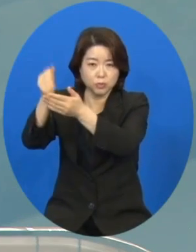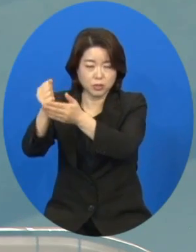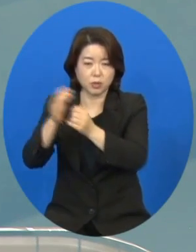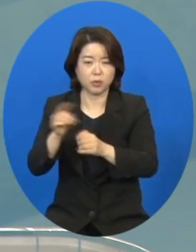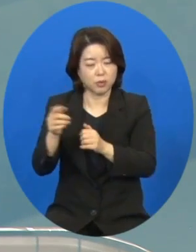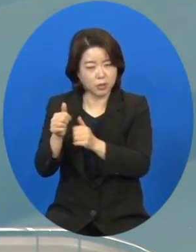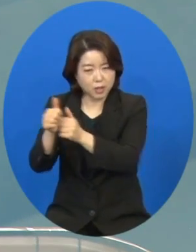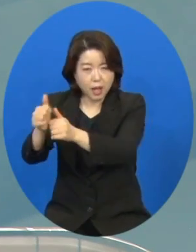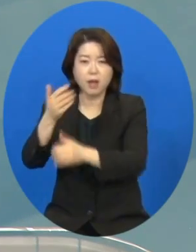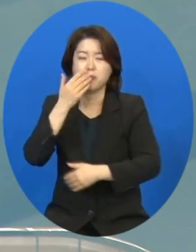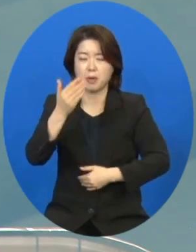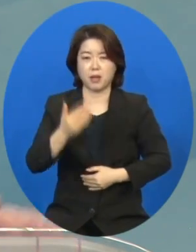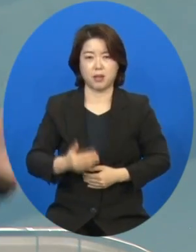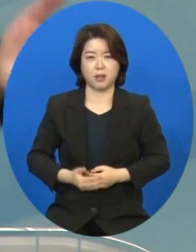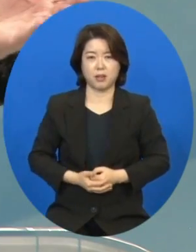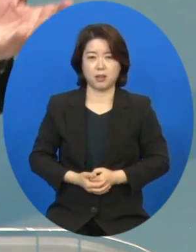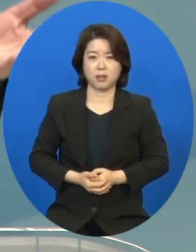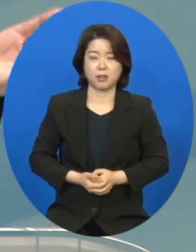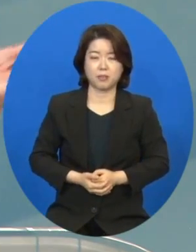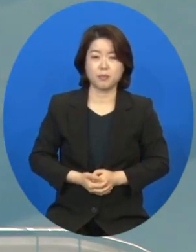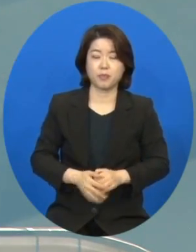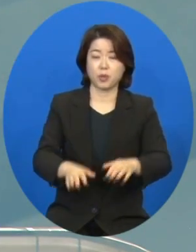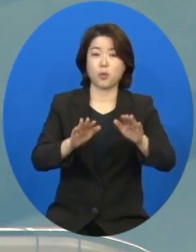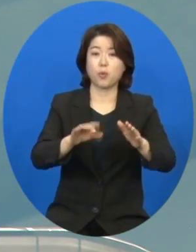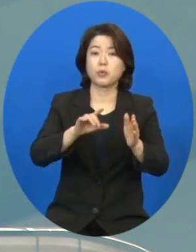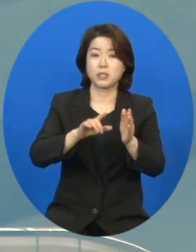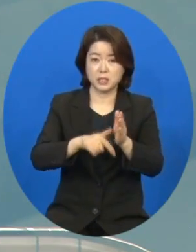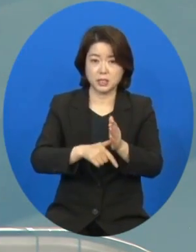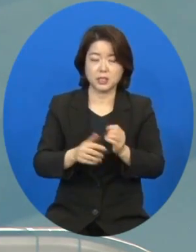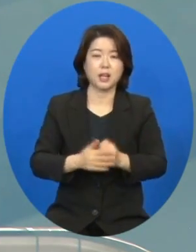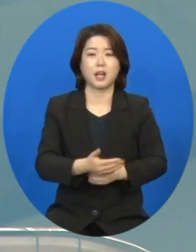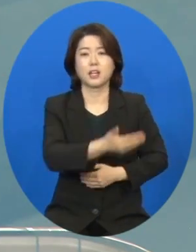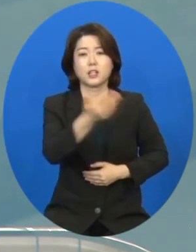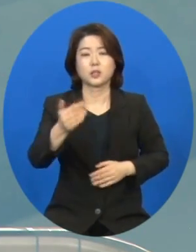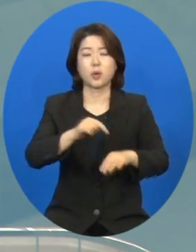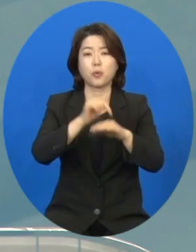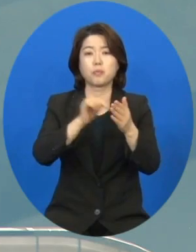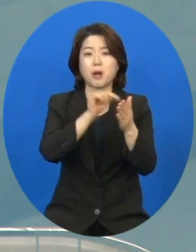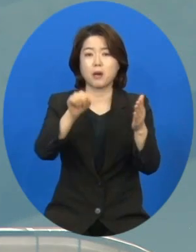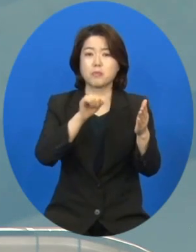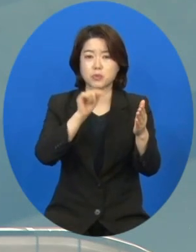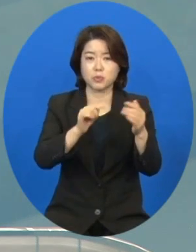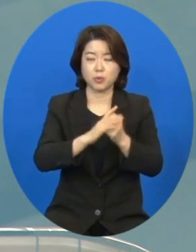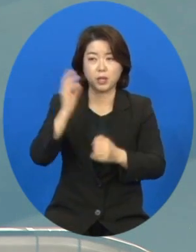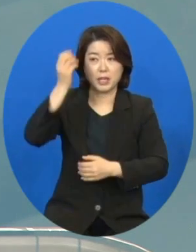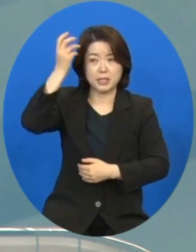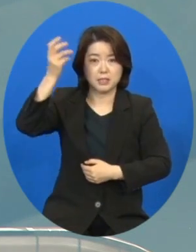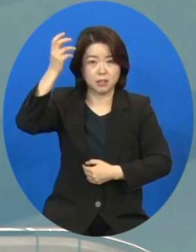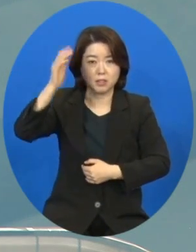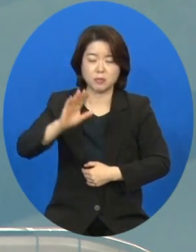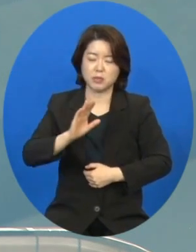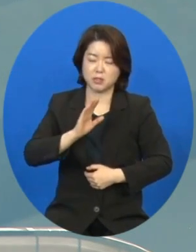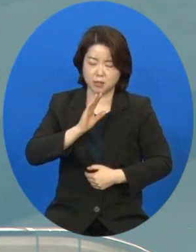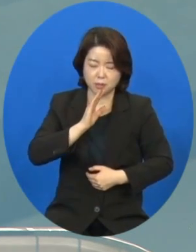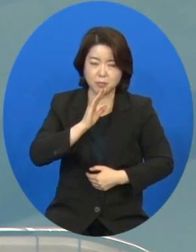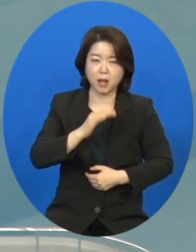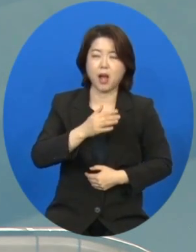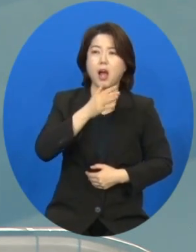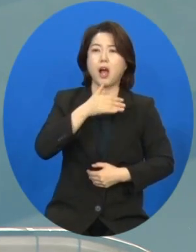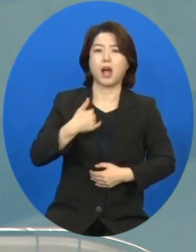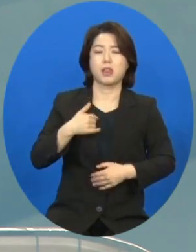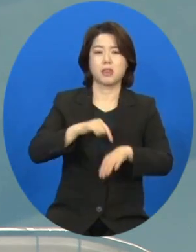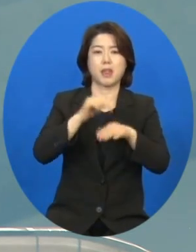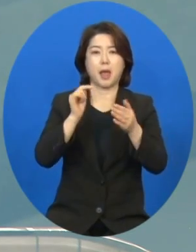있게 되는 겁니다. 오늘 이 시간 여러분의 마음속에 성령께서 정말, 아, 내